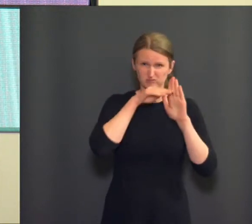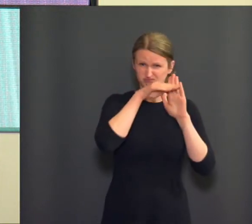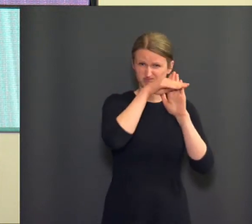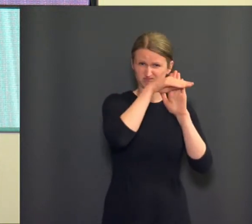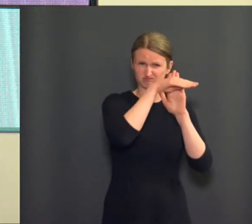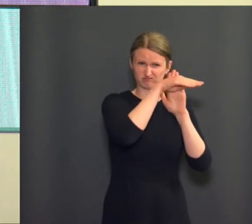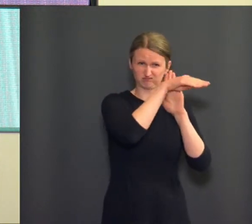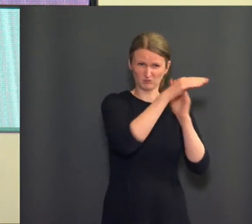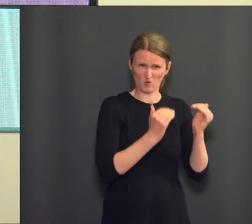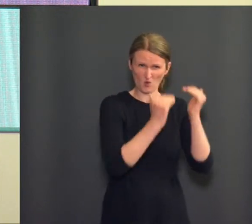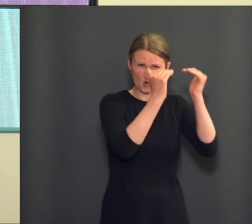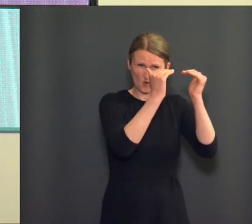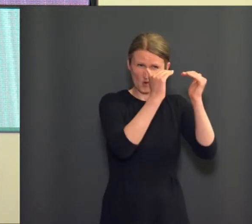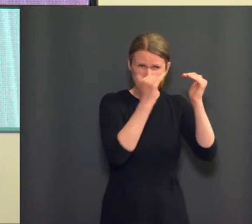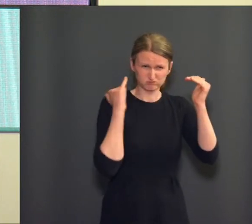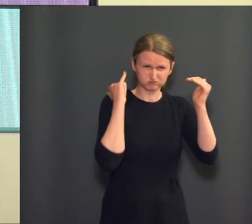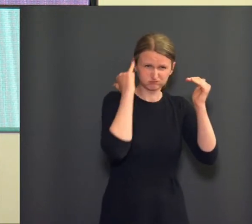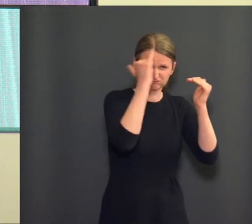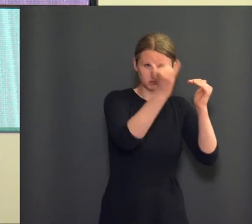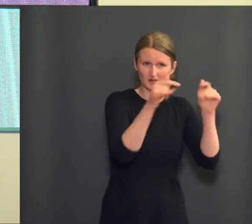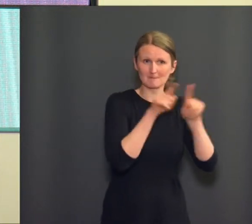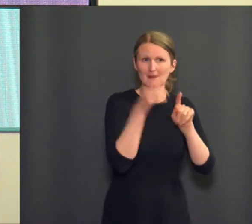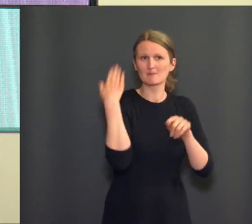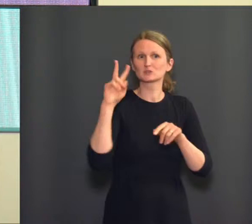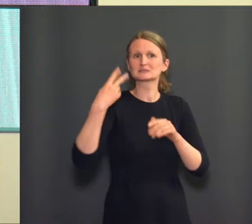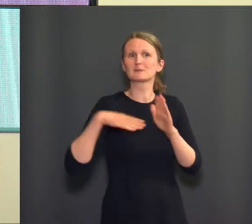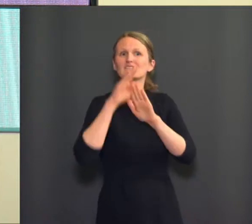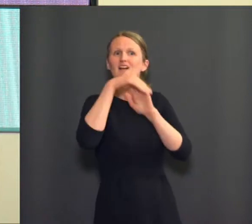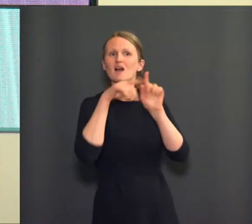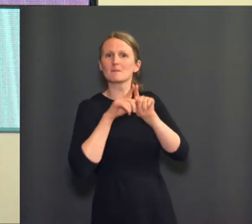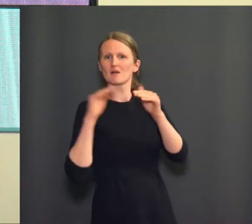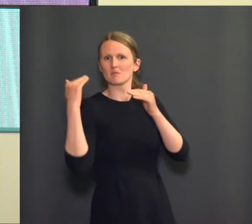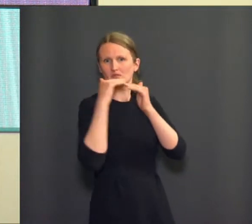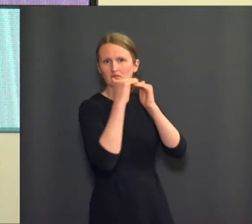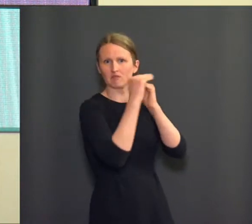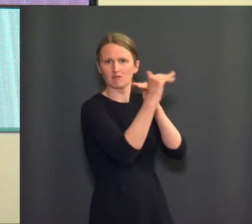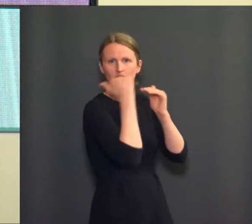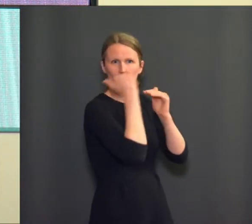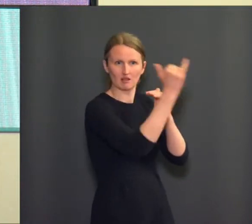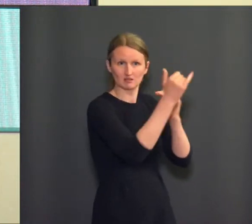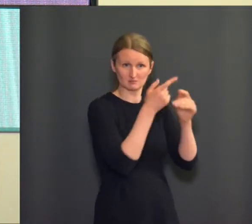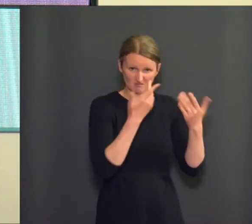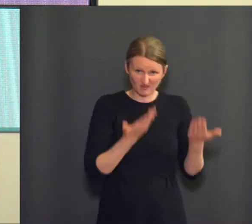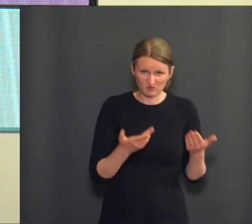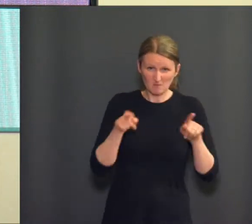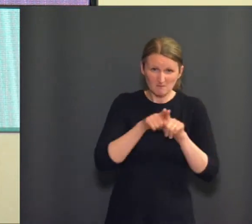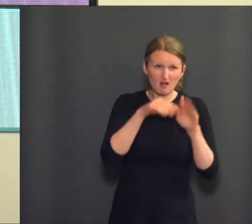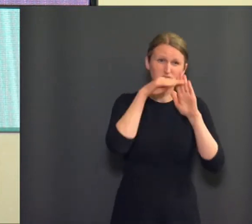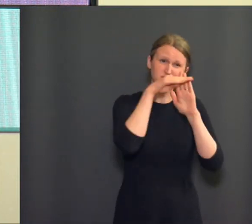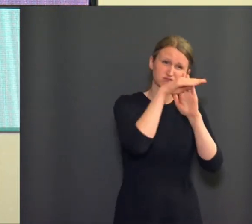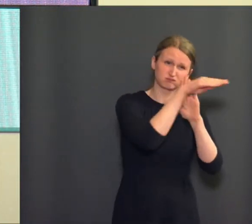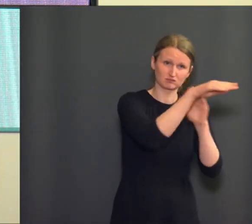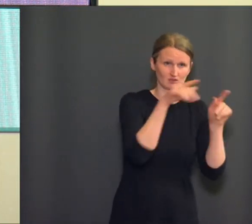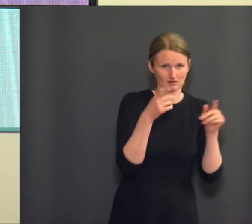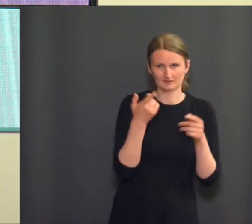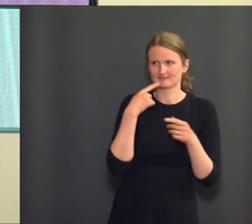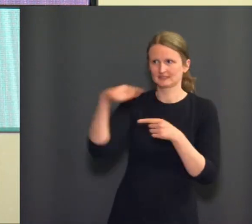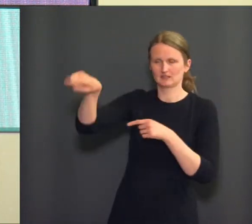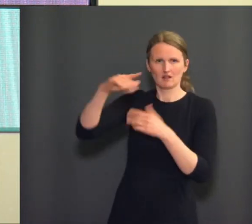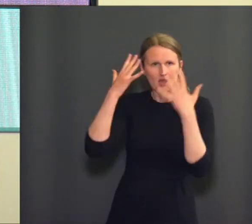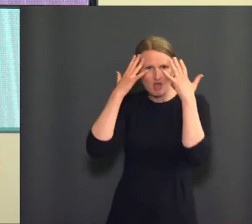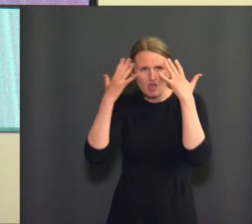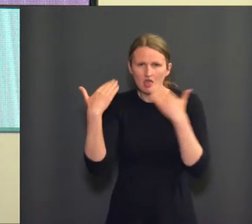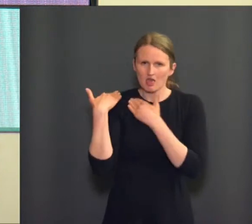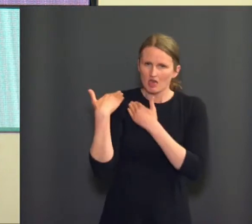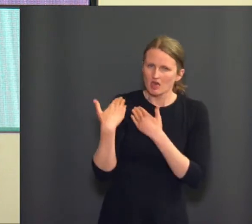poids important, difficile à soutenir au long cours. Et d'autre part, une tendance positive potentielle, qui est